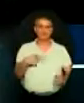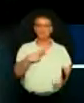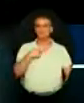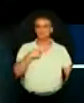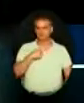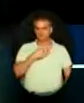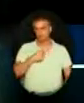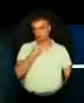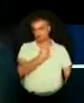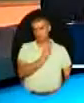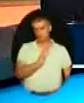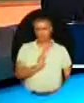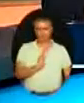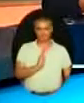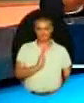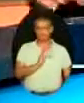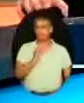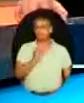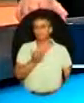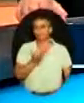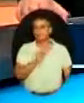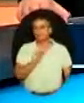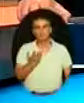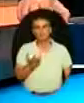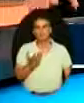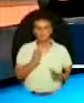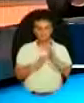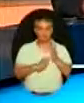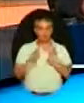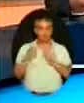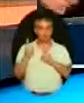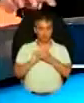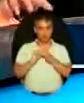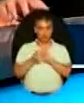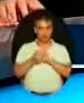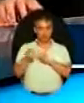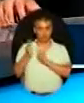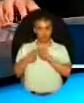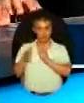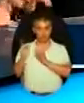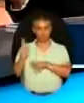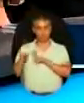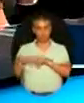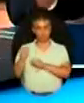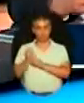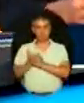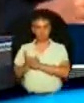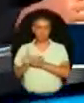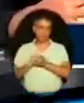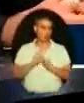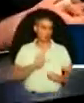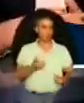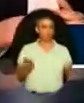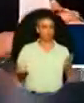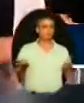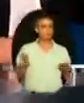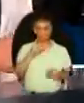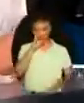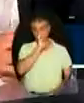אני ברשותכם רוצה לומר, תראה, מה העניין? בית משפט, או שהוא בית משפט שעושה צדק, או שהוא לא עושה צדק.